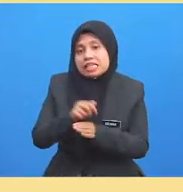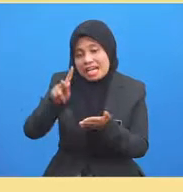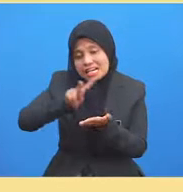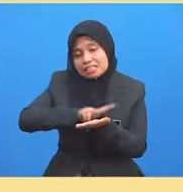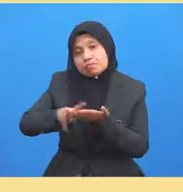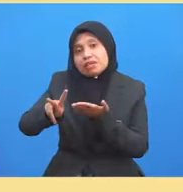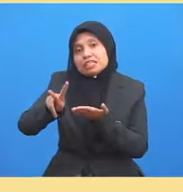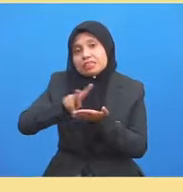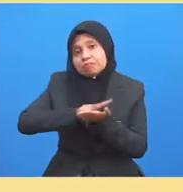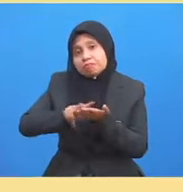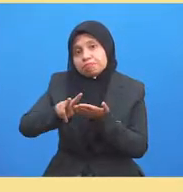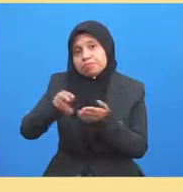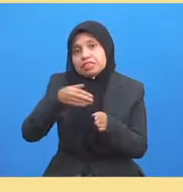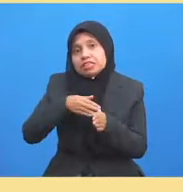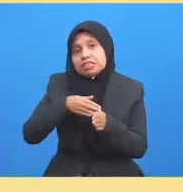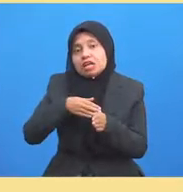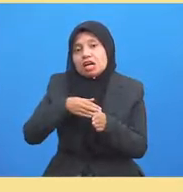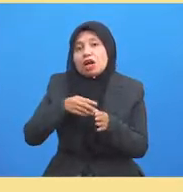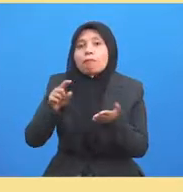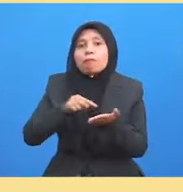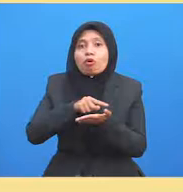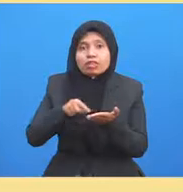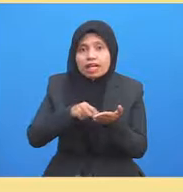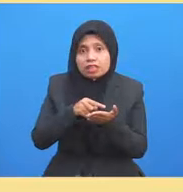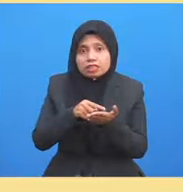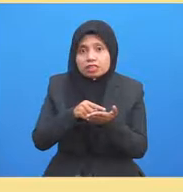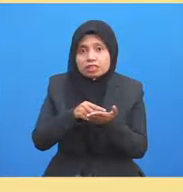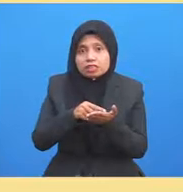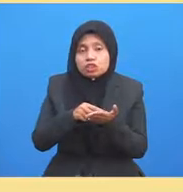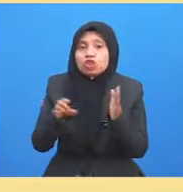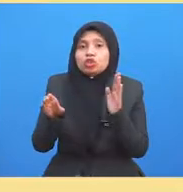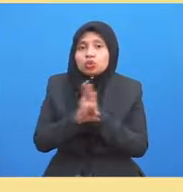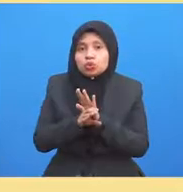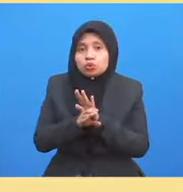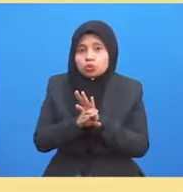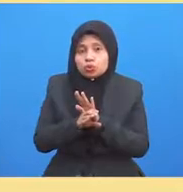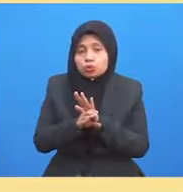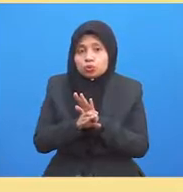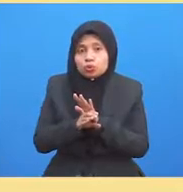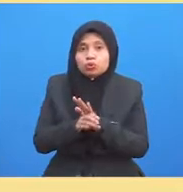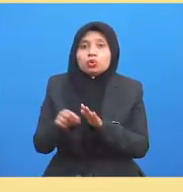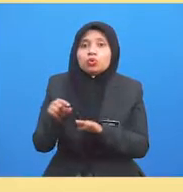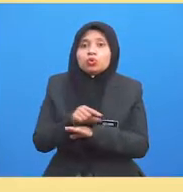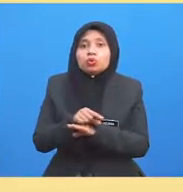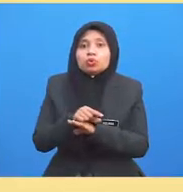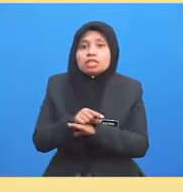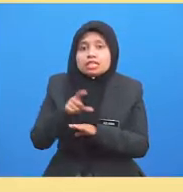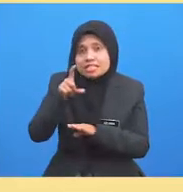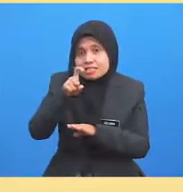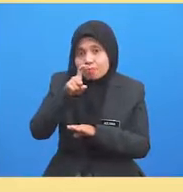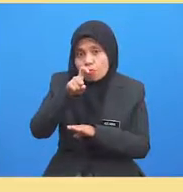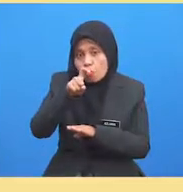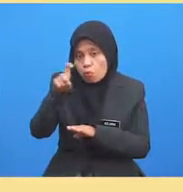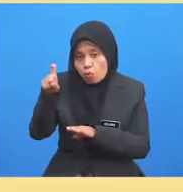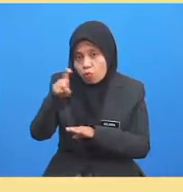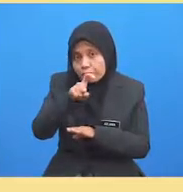pada model. Kita akan memikirkan teknik kemasan pada model olokan jika perlu.